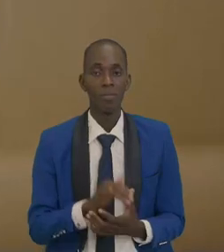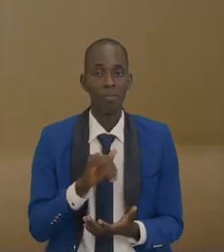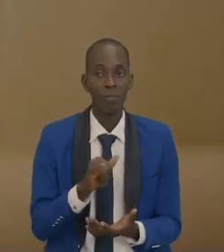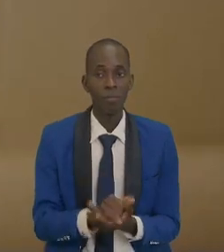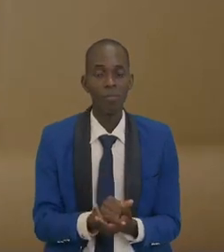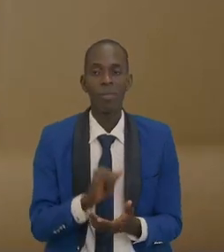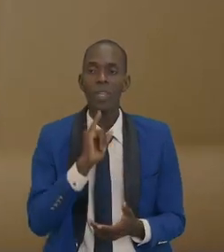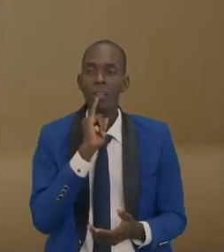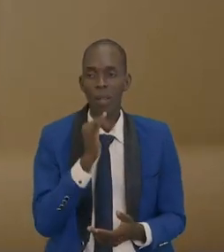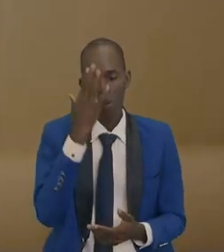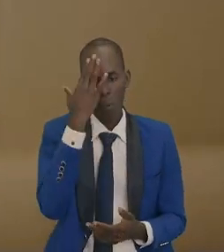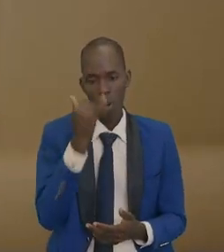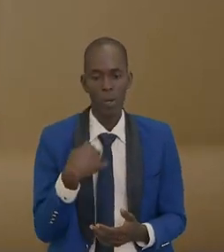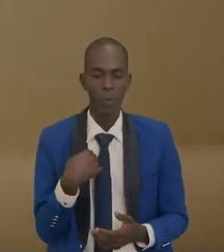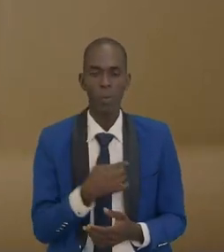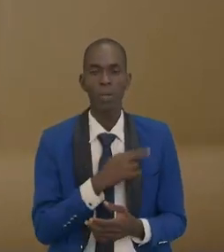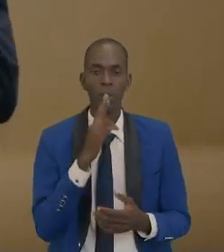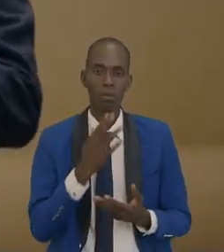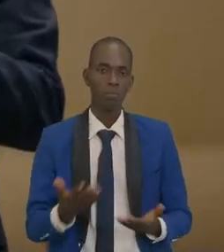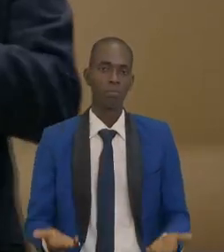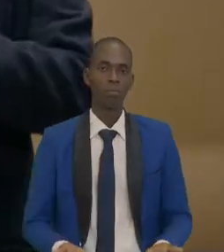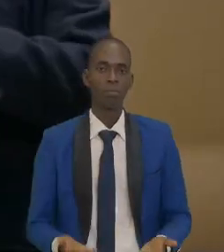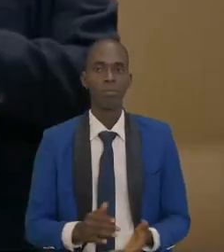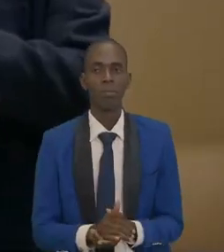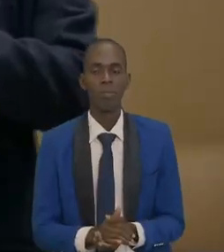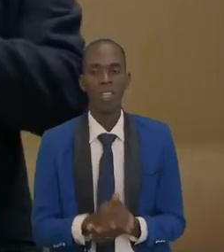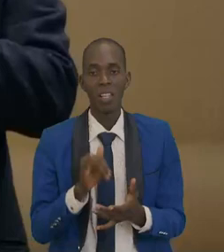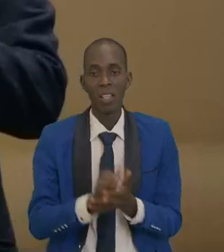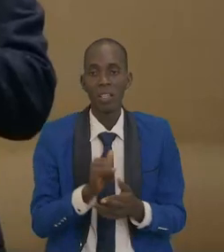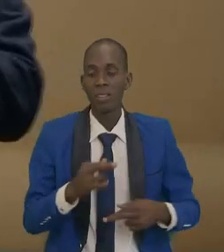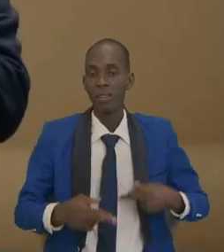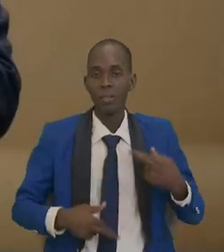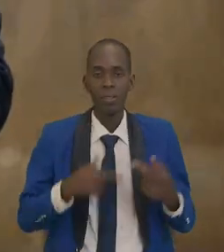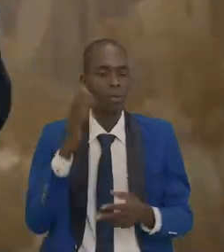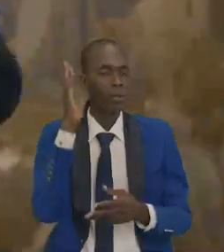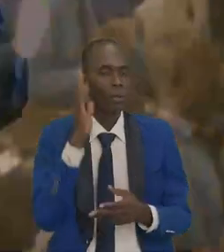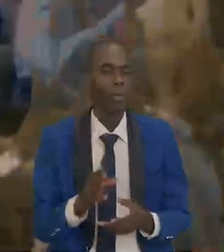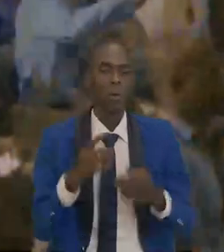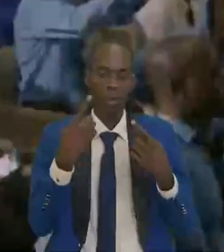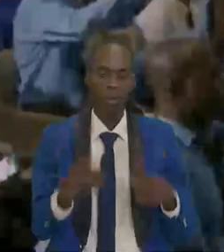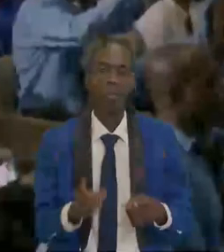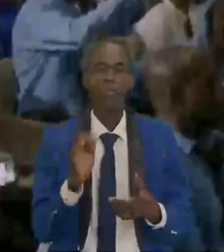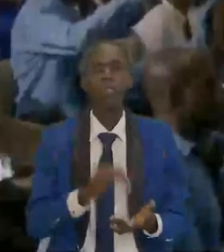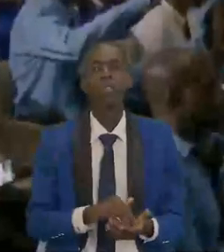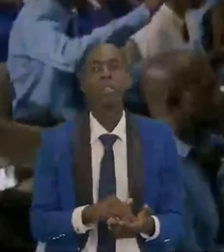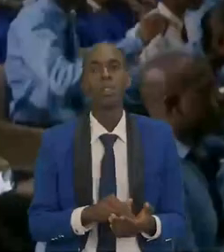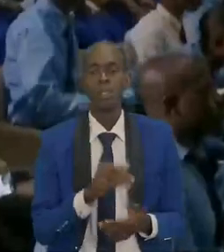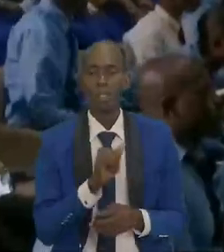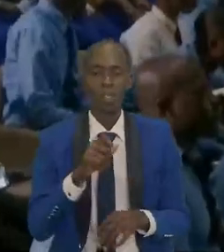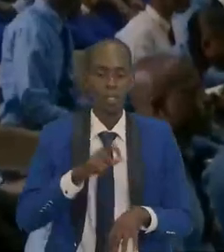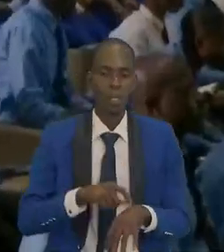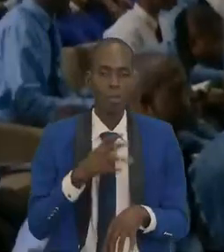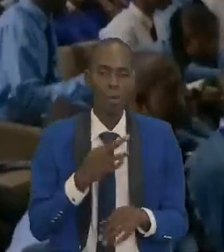Et c'est pourquoi nous sommes là, que le réveil vienne. Un temps